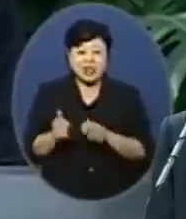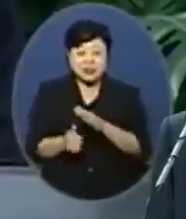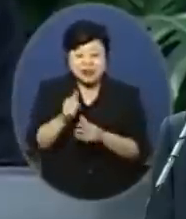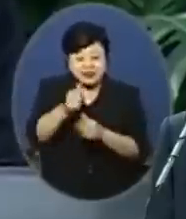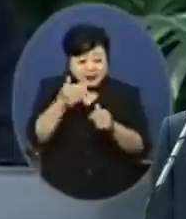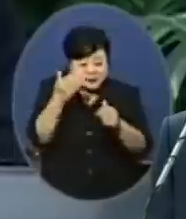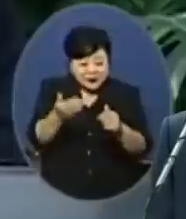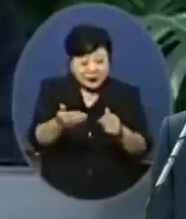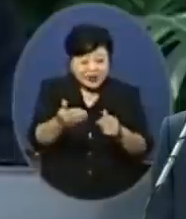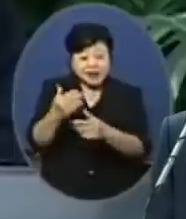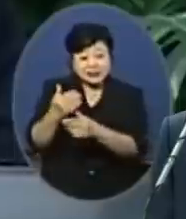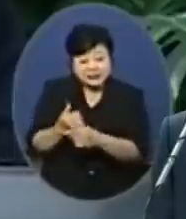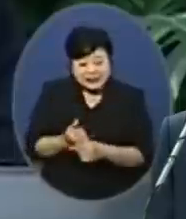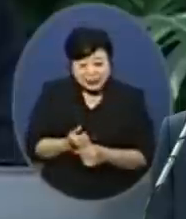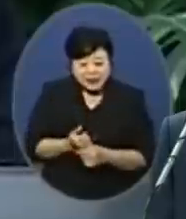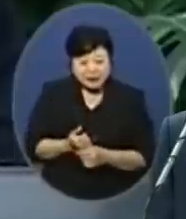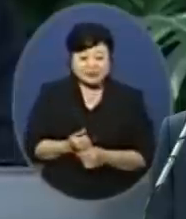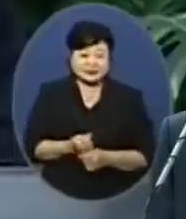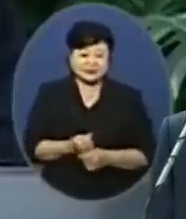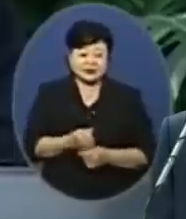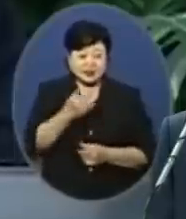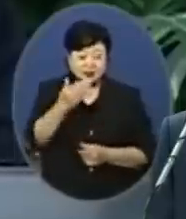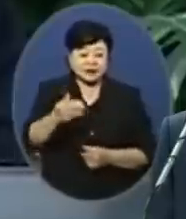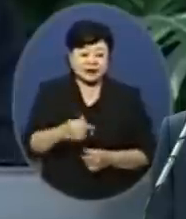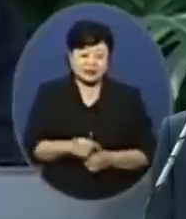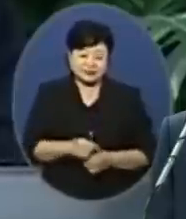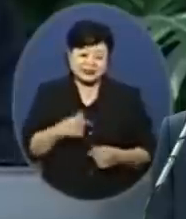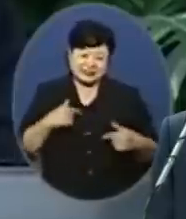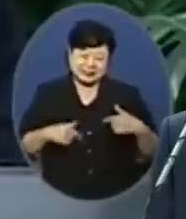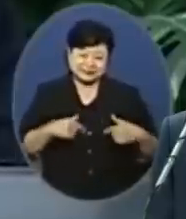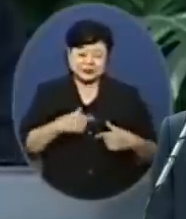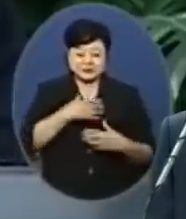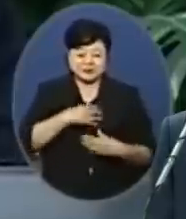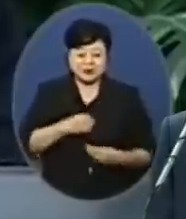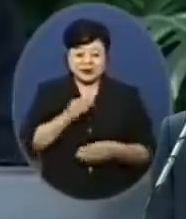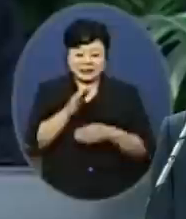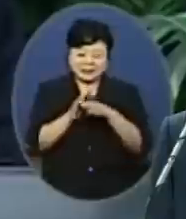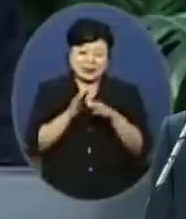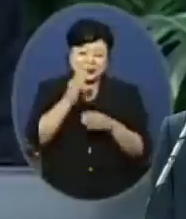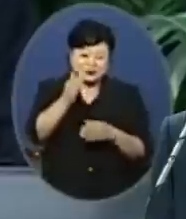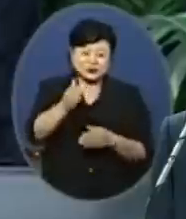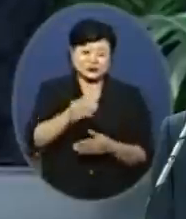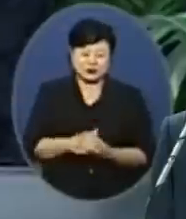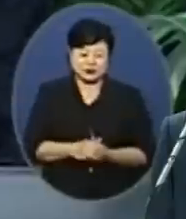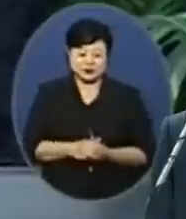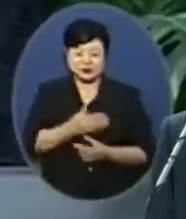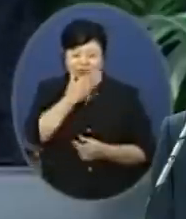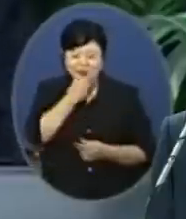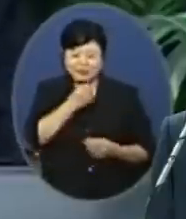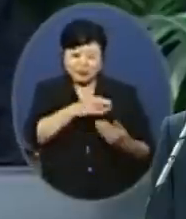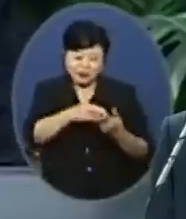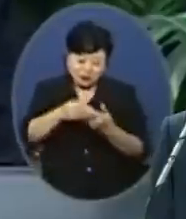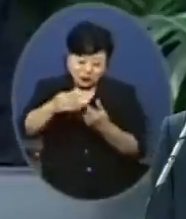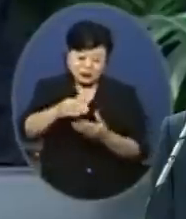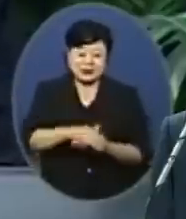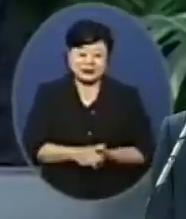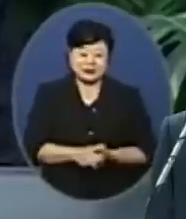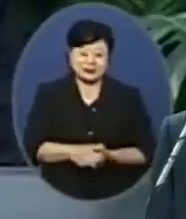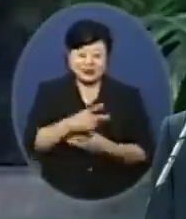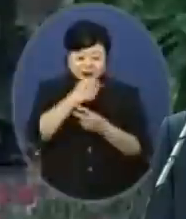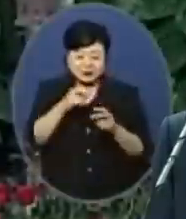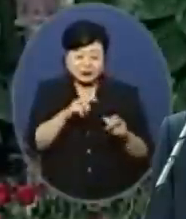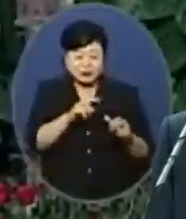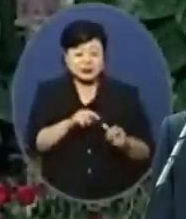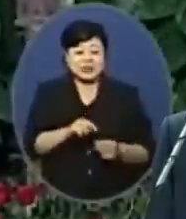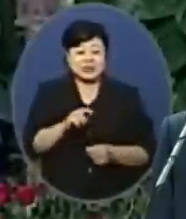소망의 하나님께 의지하면 여러분 기쁨과 평안을 채워주시고 그것이 행복으로 이끌어주는 것입니다. 잠언서